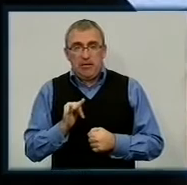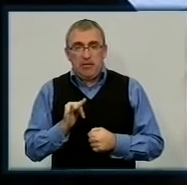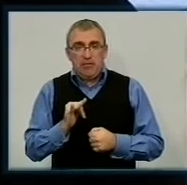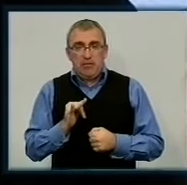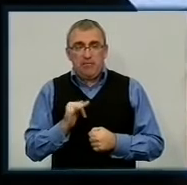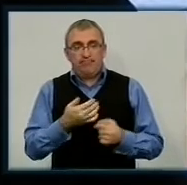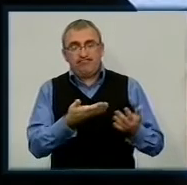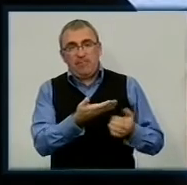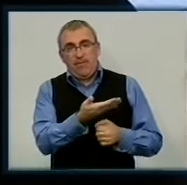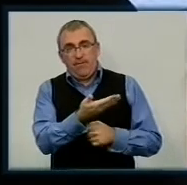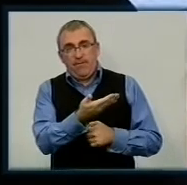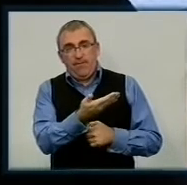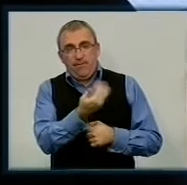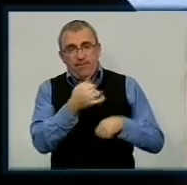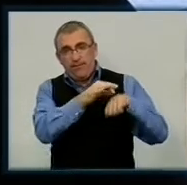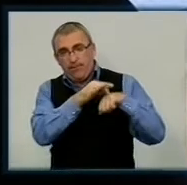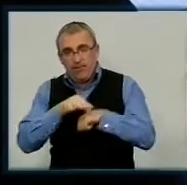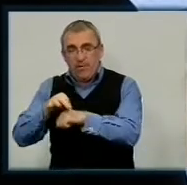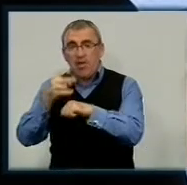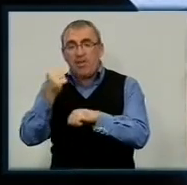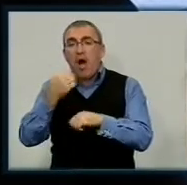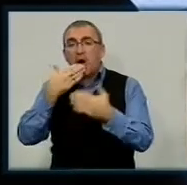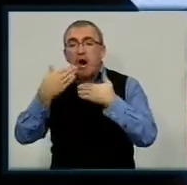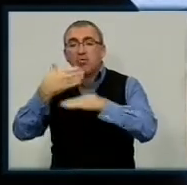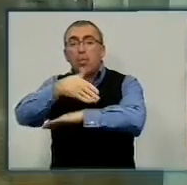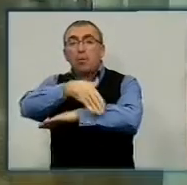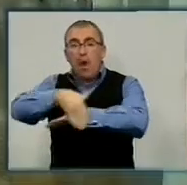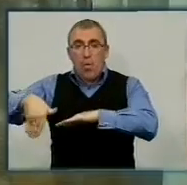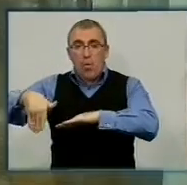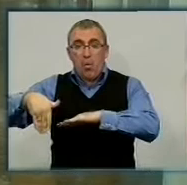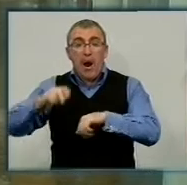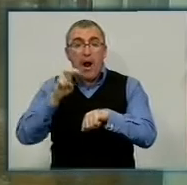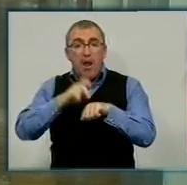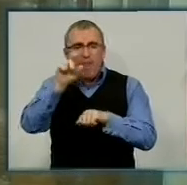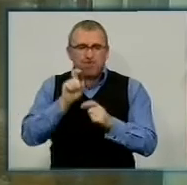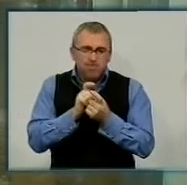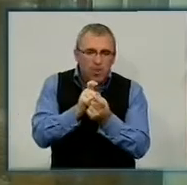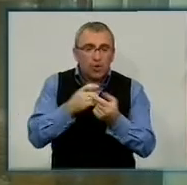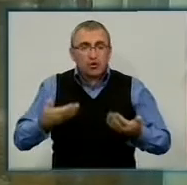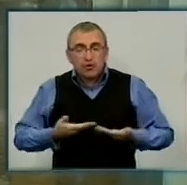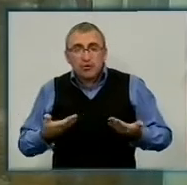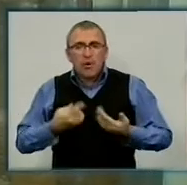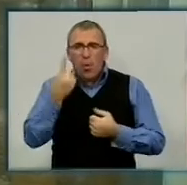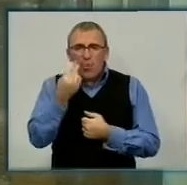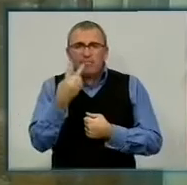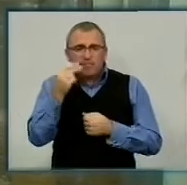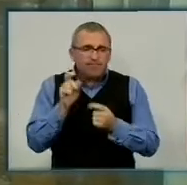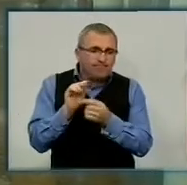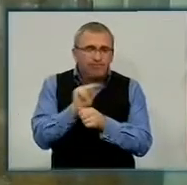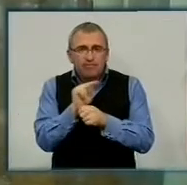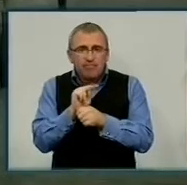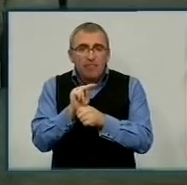его Ну как бы вышли они на разговор на улицу лікарі боролись за життя хлопця не один день але поранення